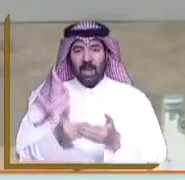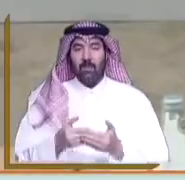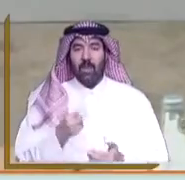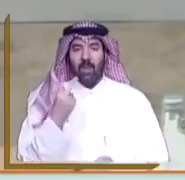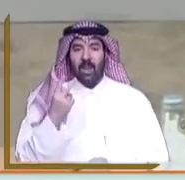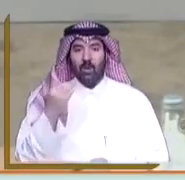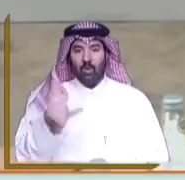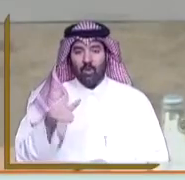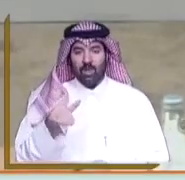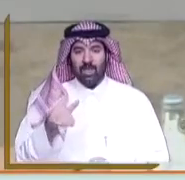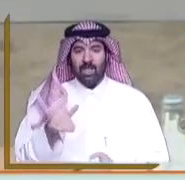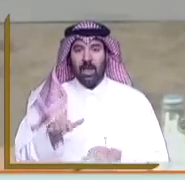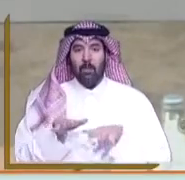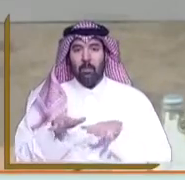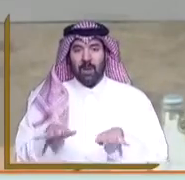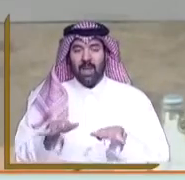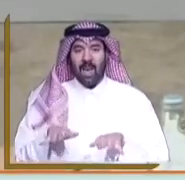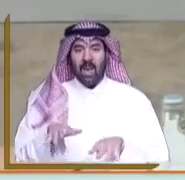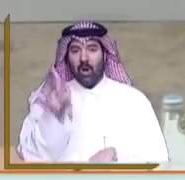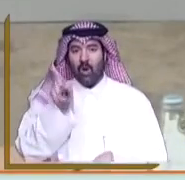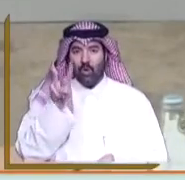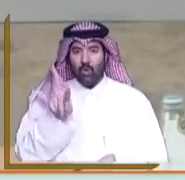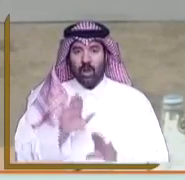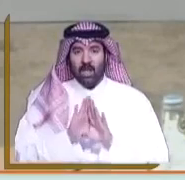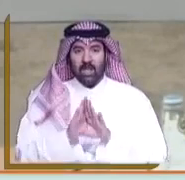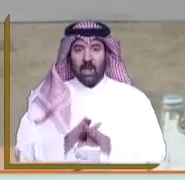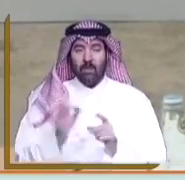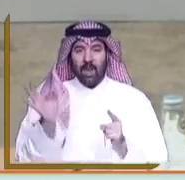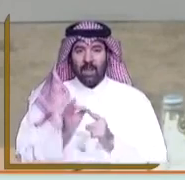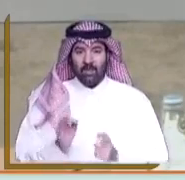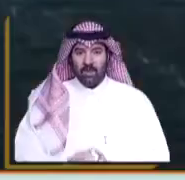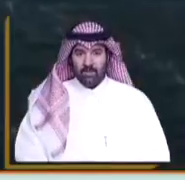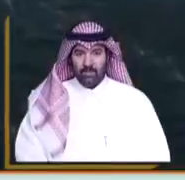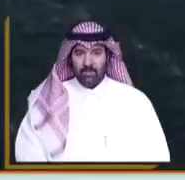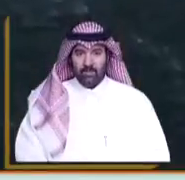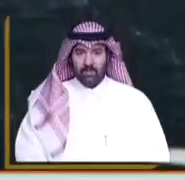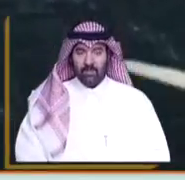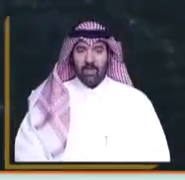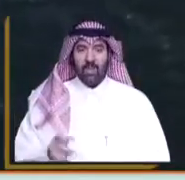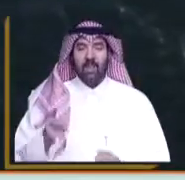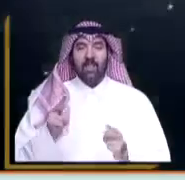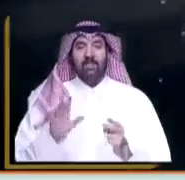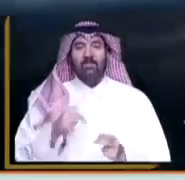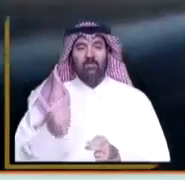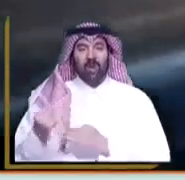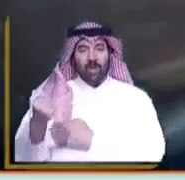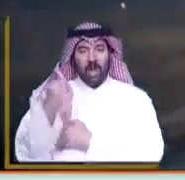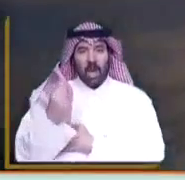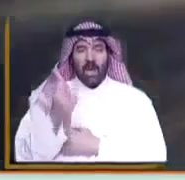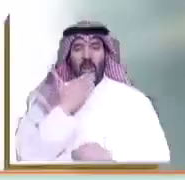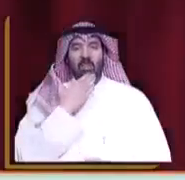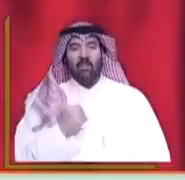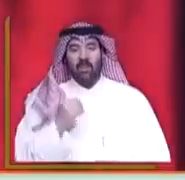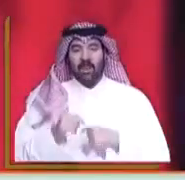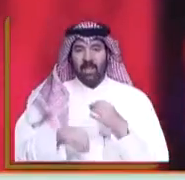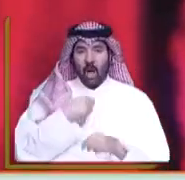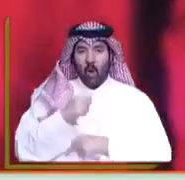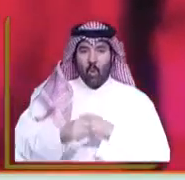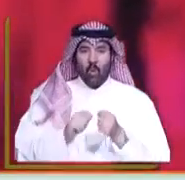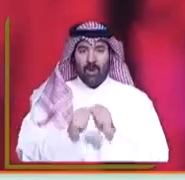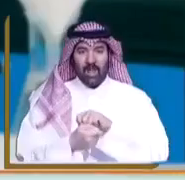ونصف المليار لدعم مشروعاته وتحقيق أهدافه. الطاقة المستدامة والتحولات الرقمية